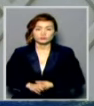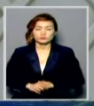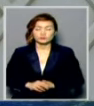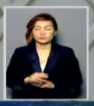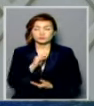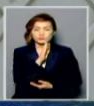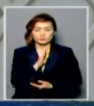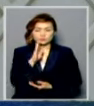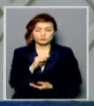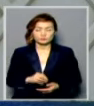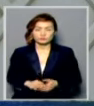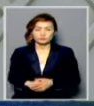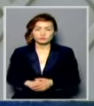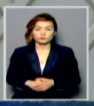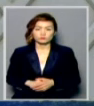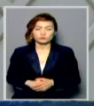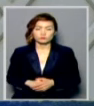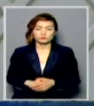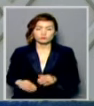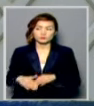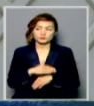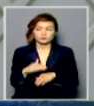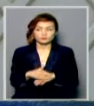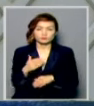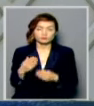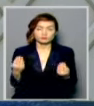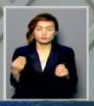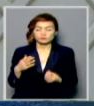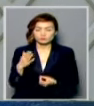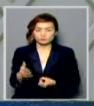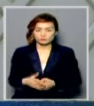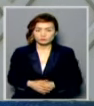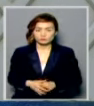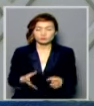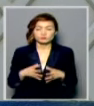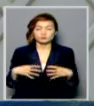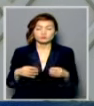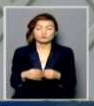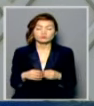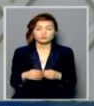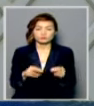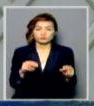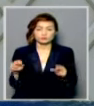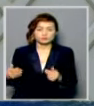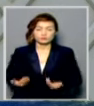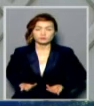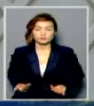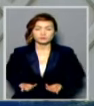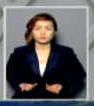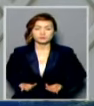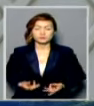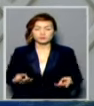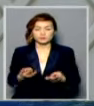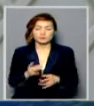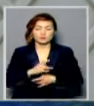ана ізгілік пен мейірімнің кәусар бұлағы, отбасының шуағы. Сондықтан